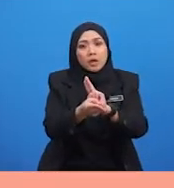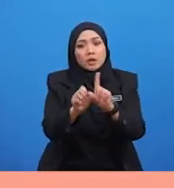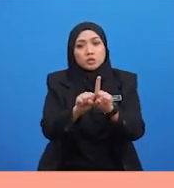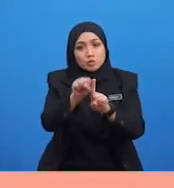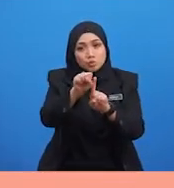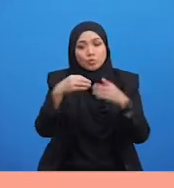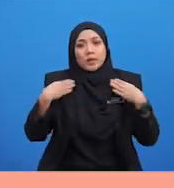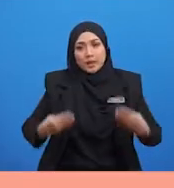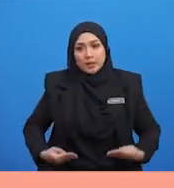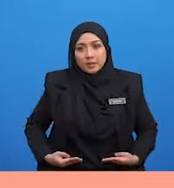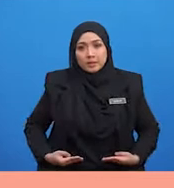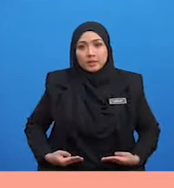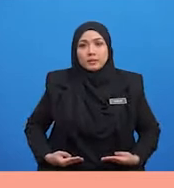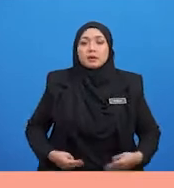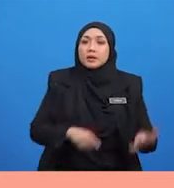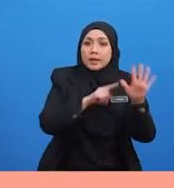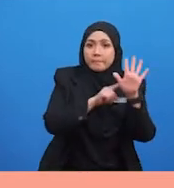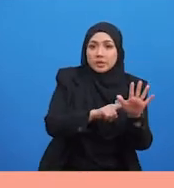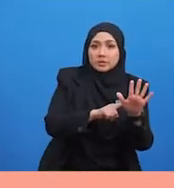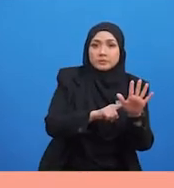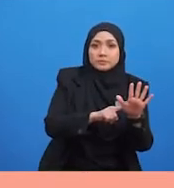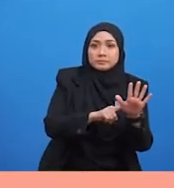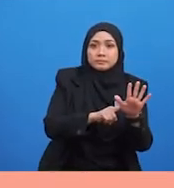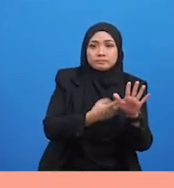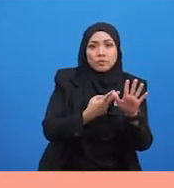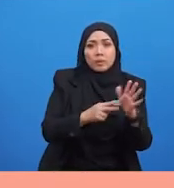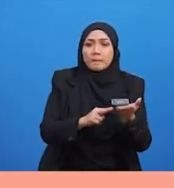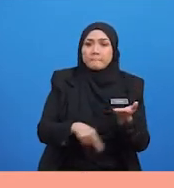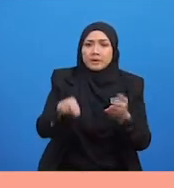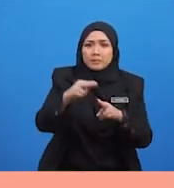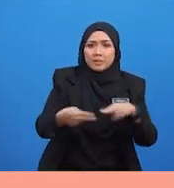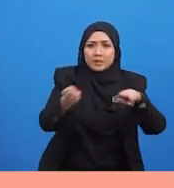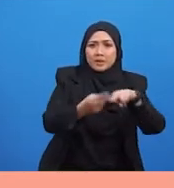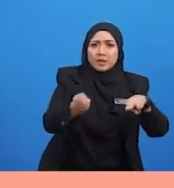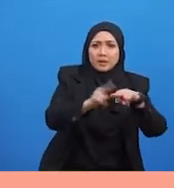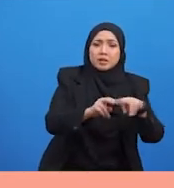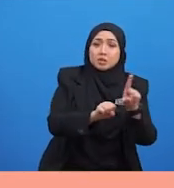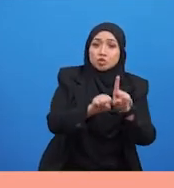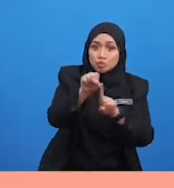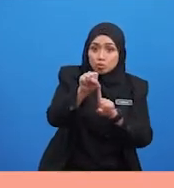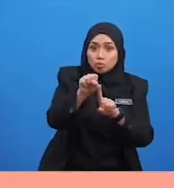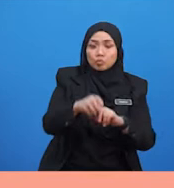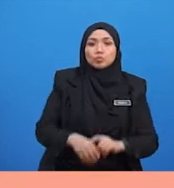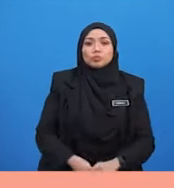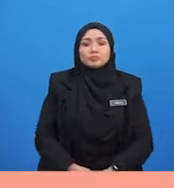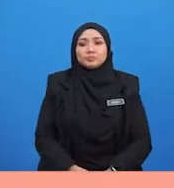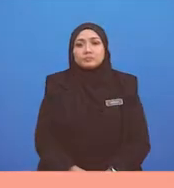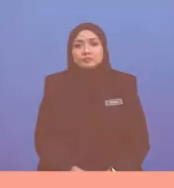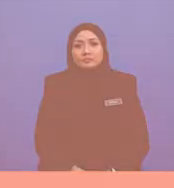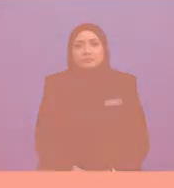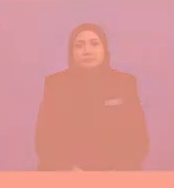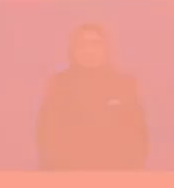4. Perubahan suhu badan. 5. Hipertermia atau peningkatan